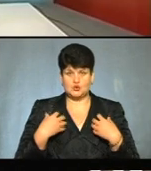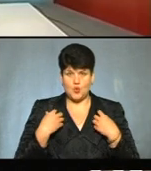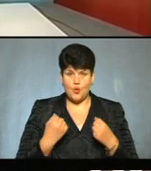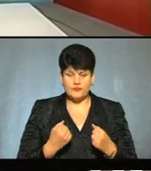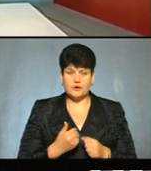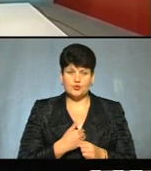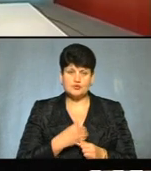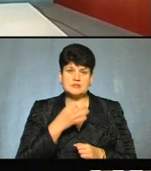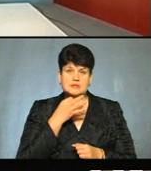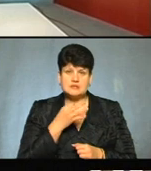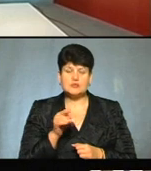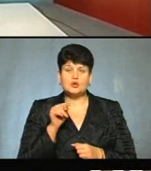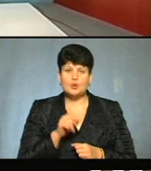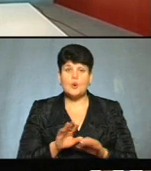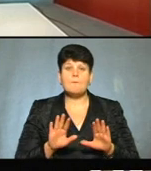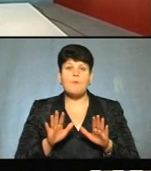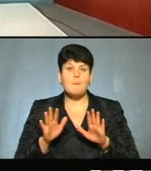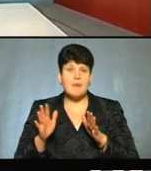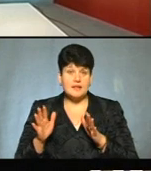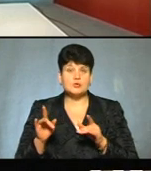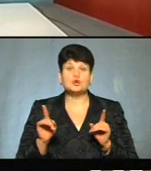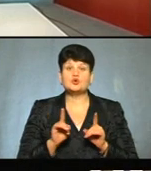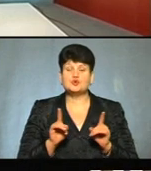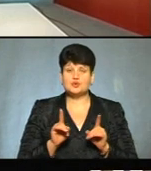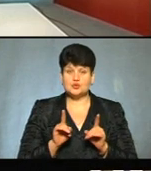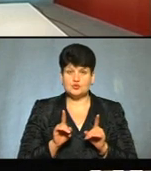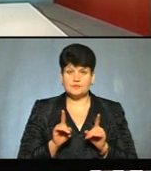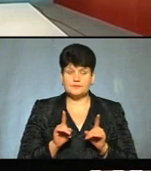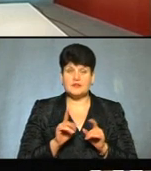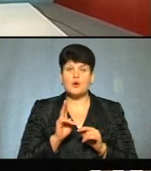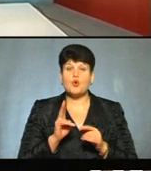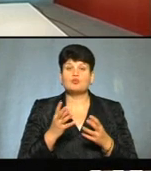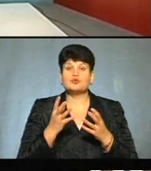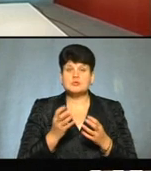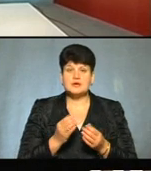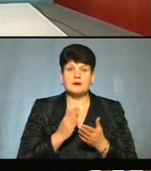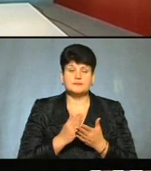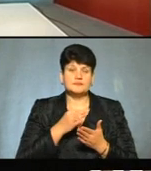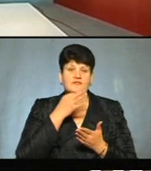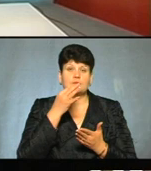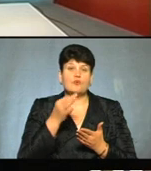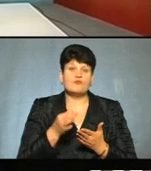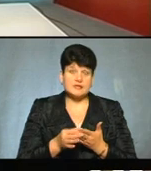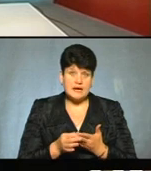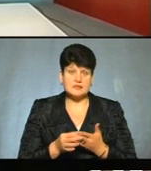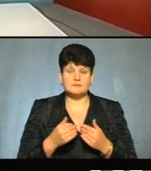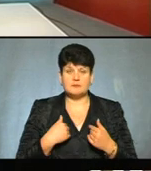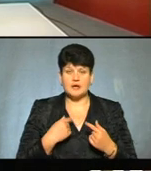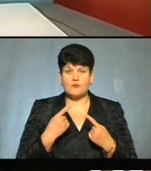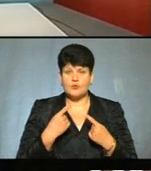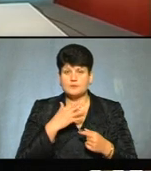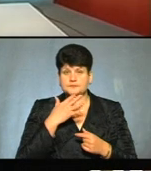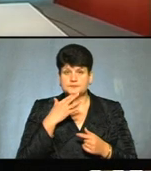здоров'я. Хочу зазначити той момент, що на кому ще лежить відповідальність, так, як ми